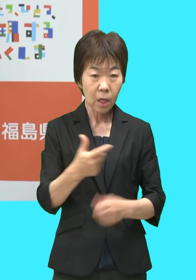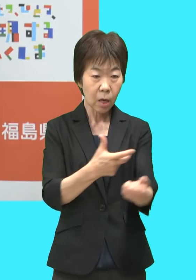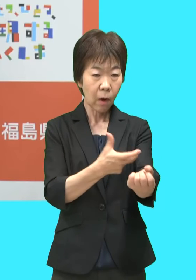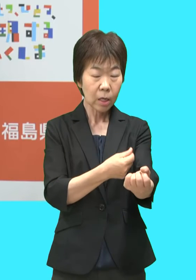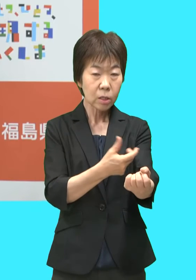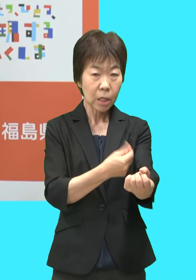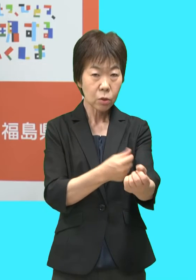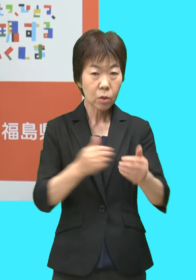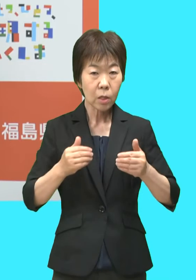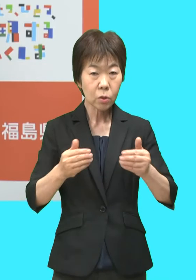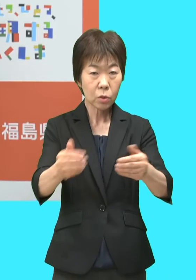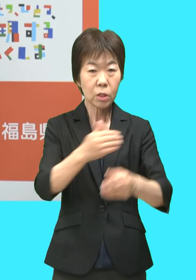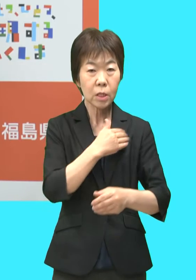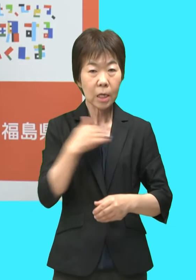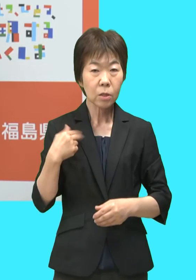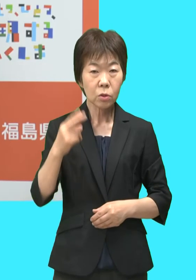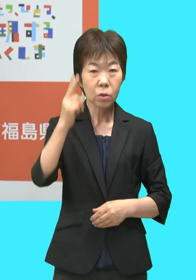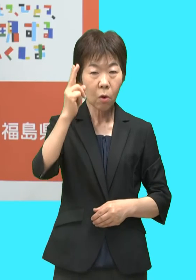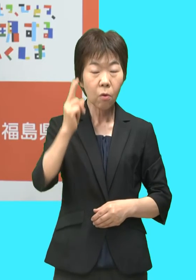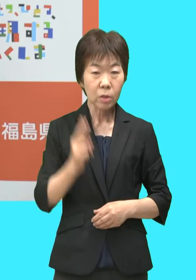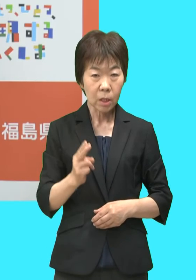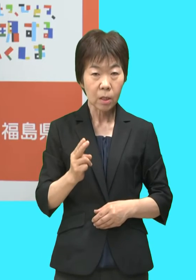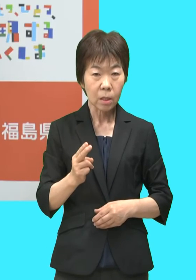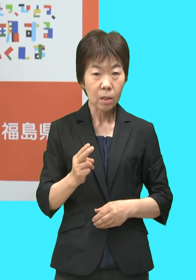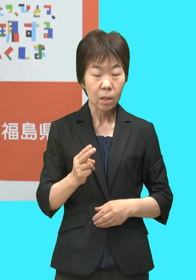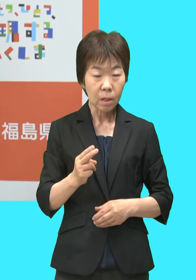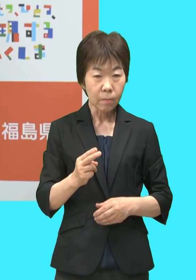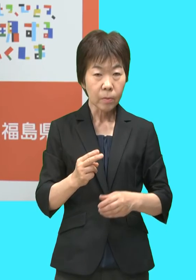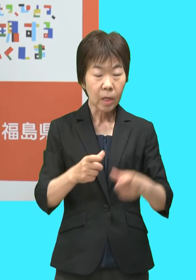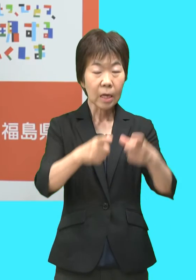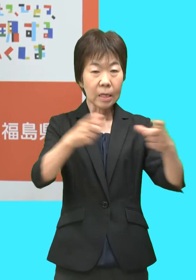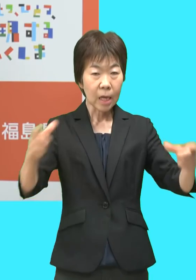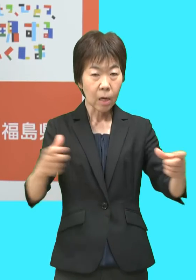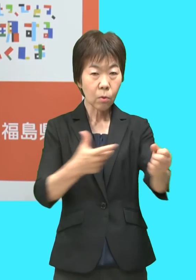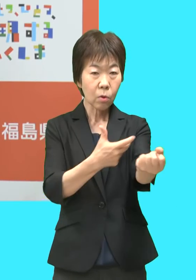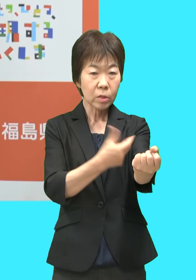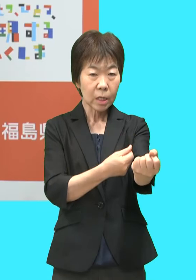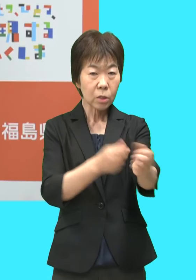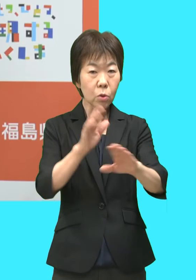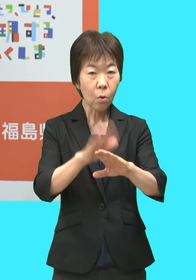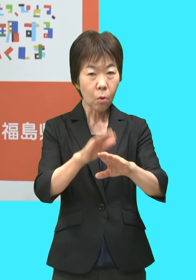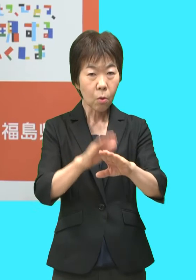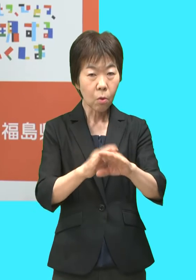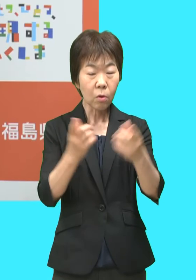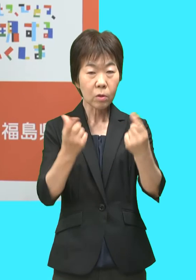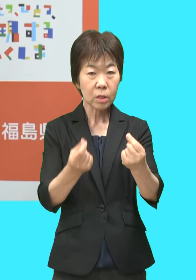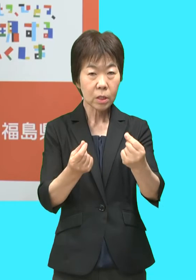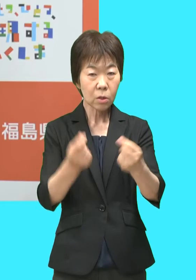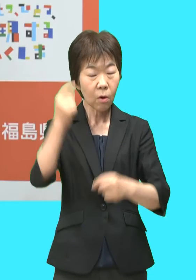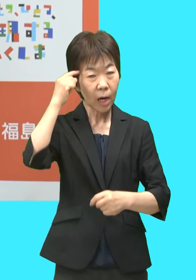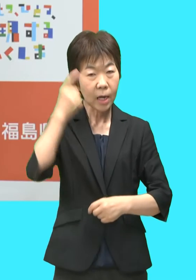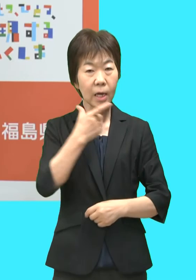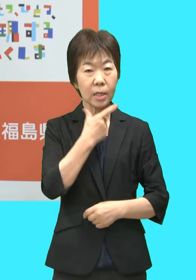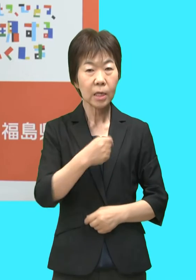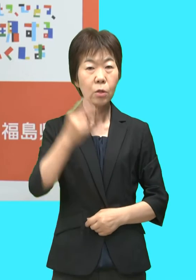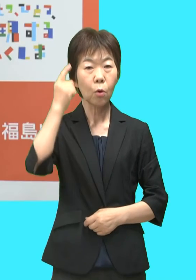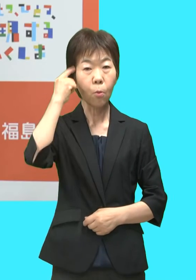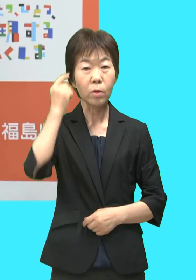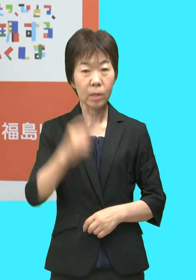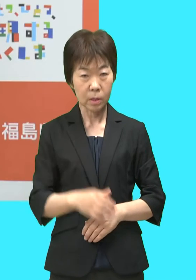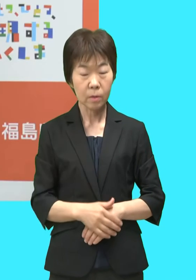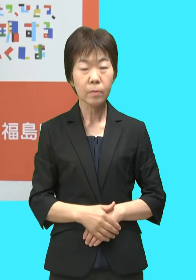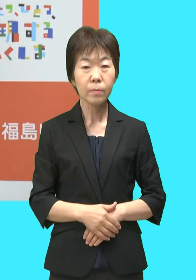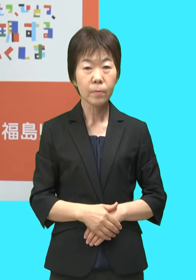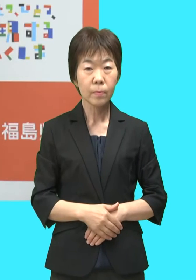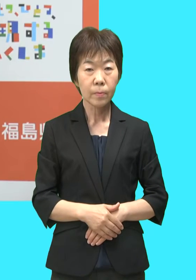るように、県としても大規模接種どういったあり方がいいのかしっかり検討していきたいと思います。 よろ